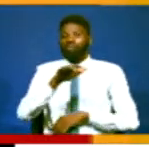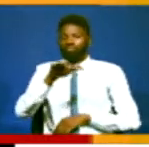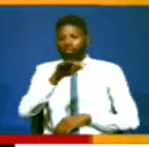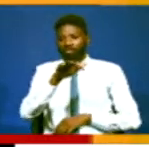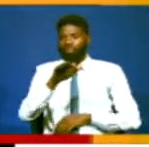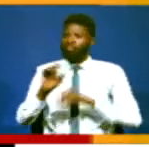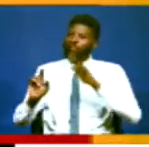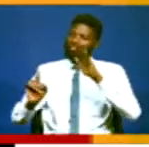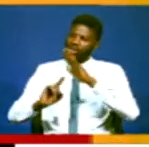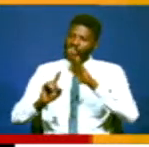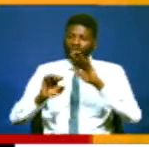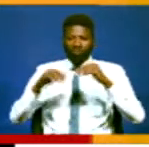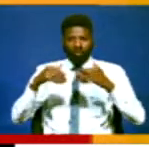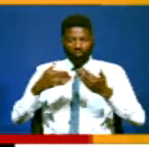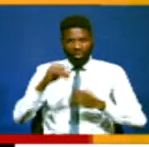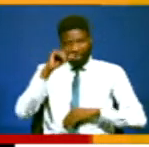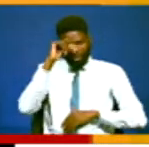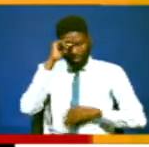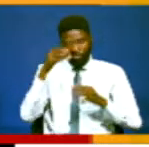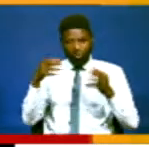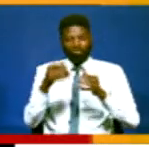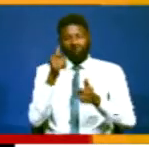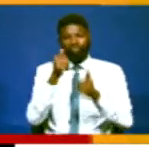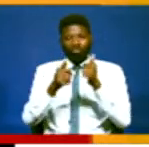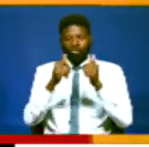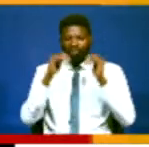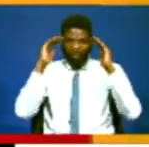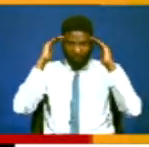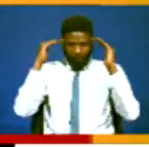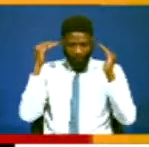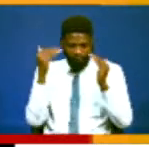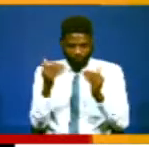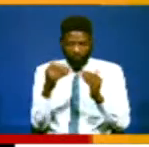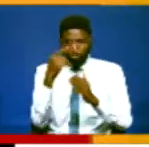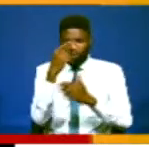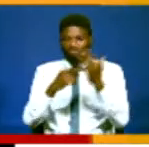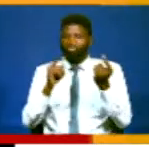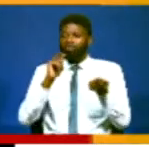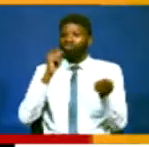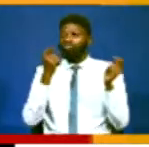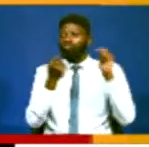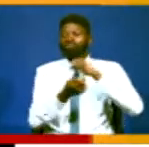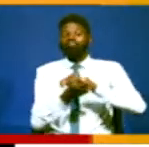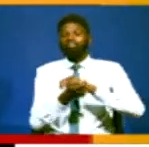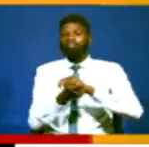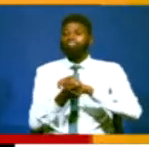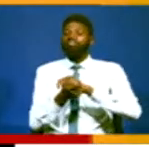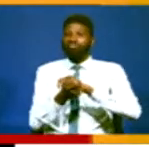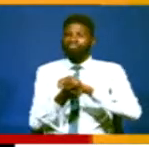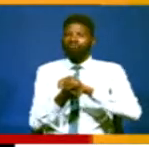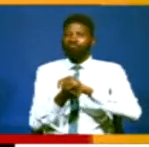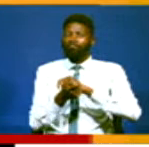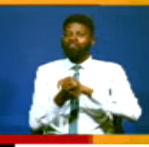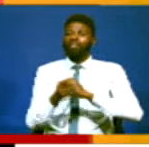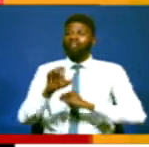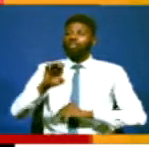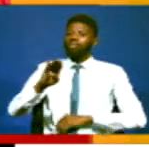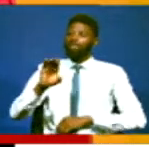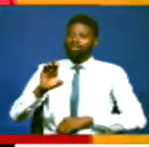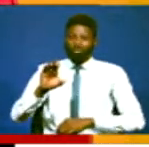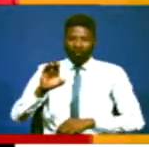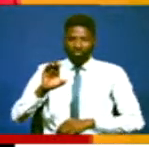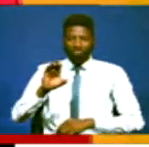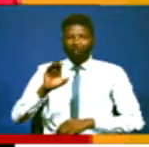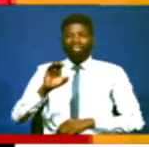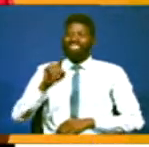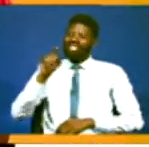linaangalia mageuzi katika mtaala wa umilisi linapaswa kuwahusisha wazazi kuanzia mwanzo. Ilivyokuwa,